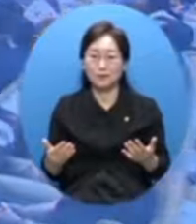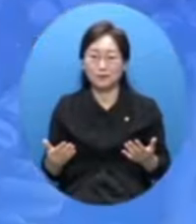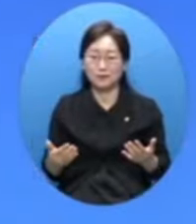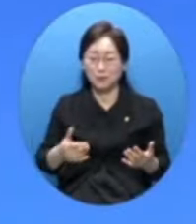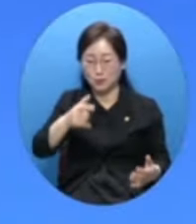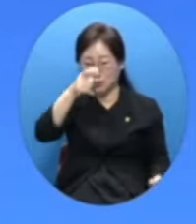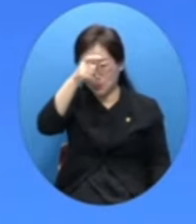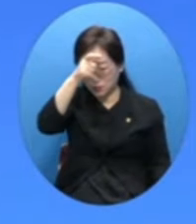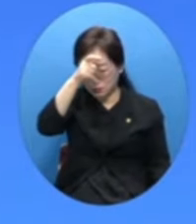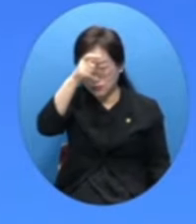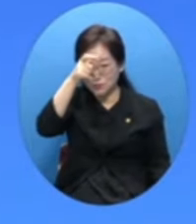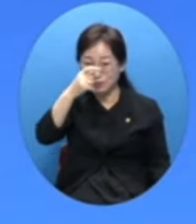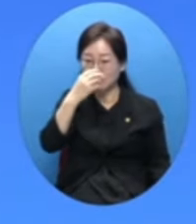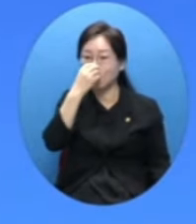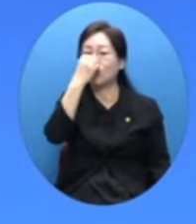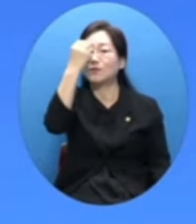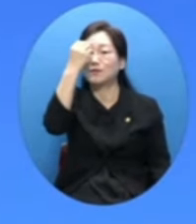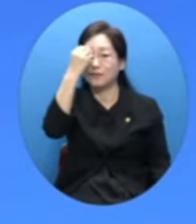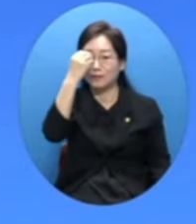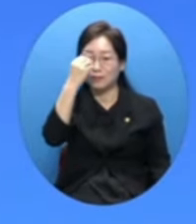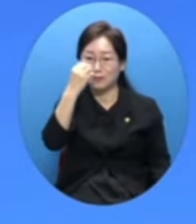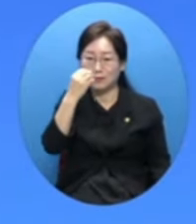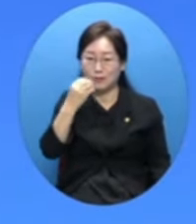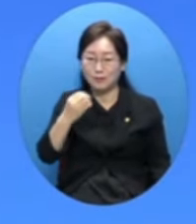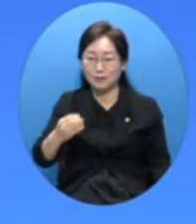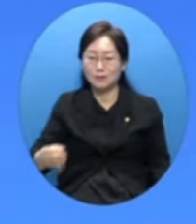고집, 교만,